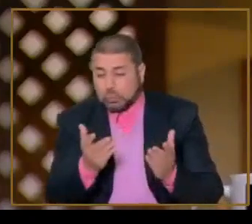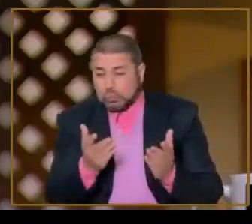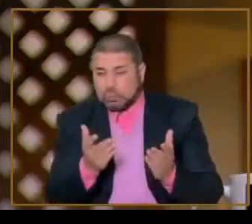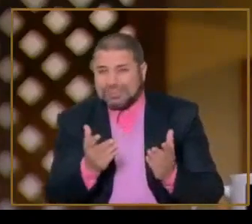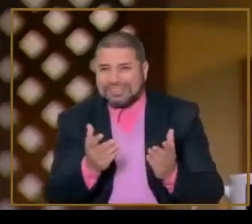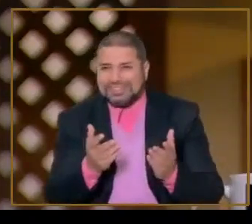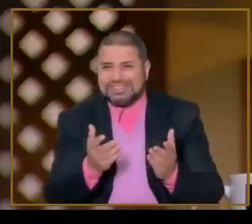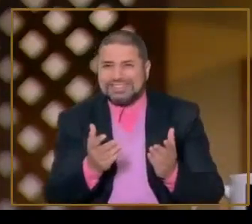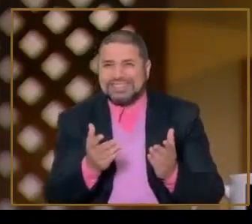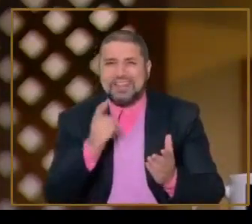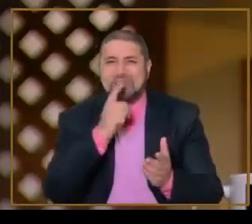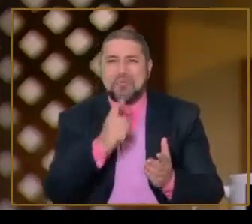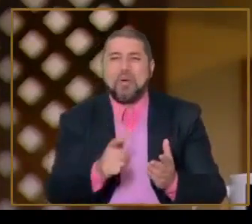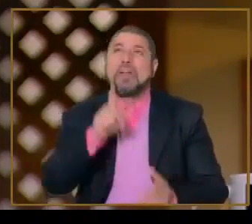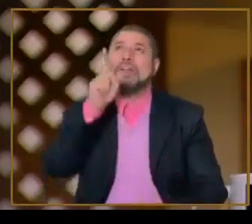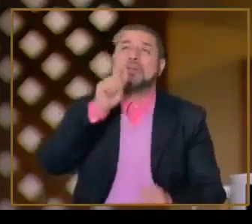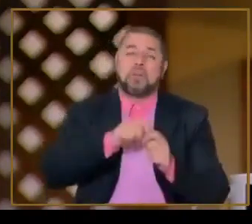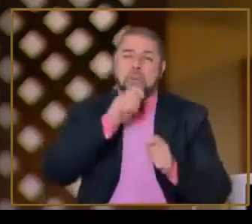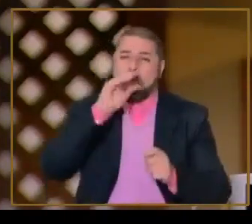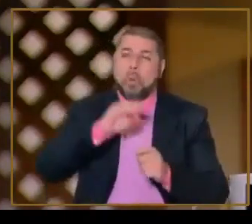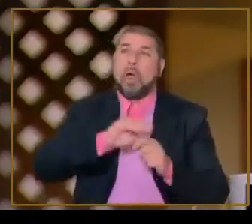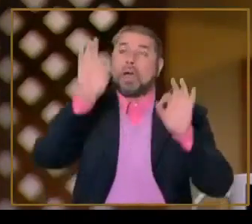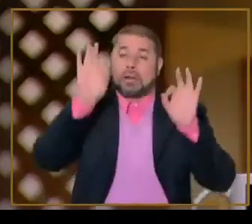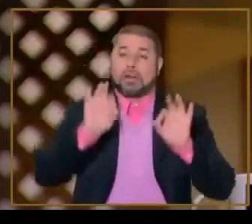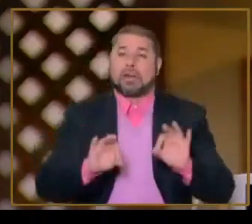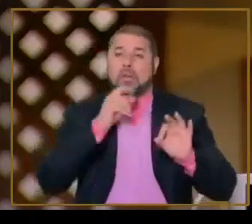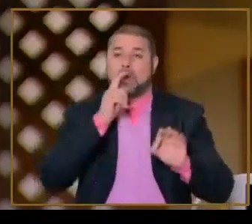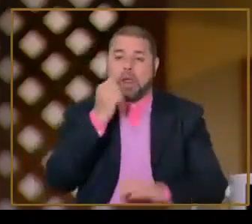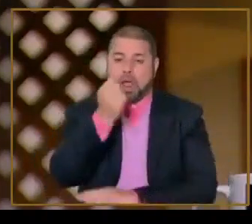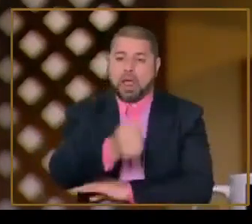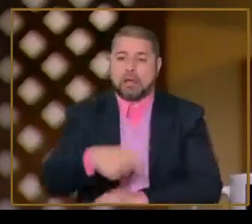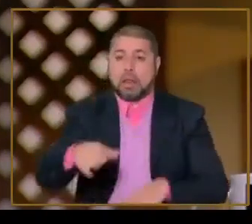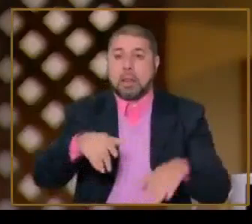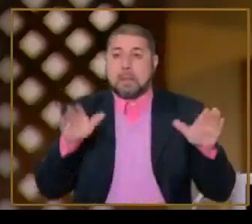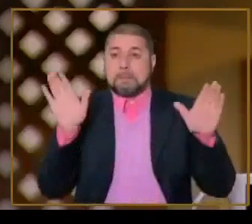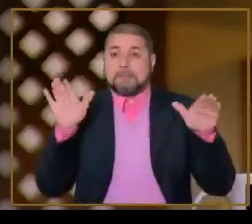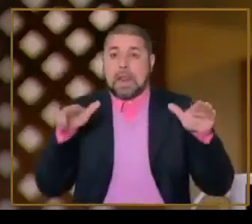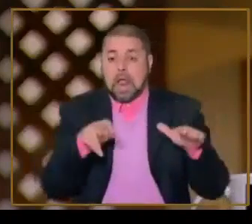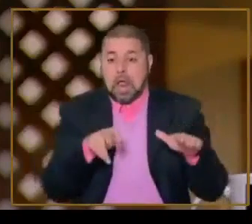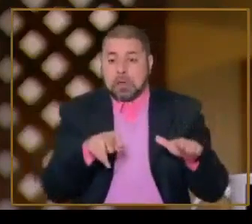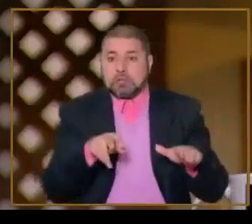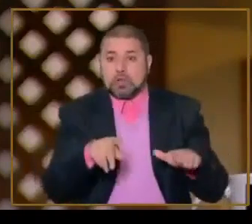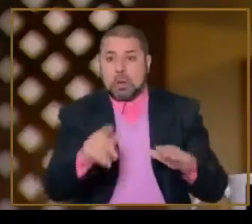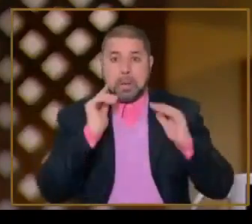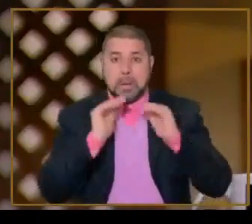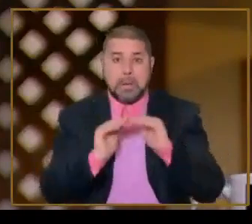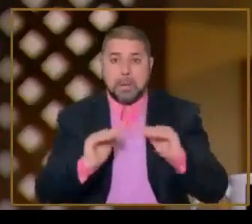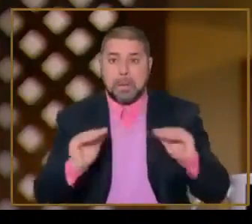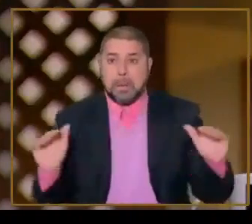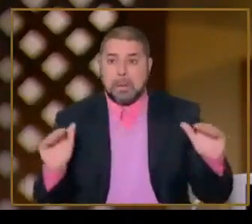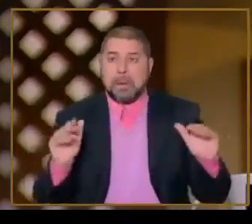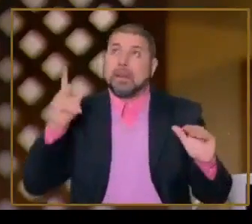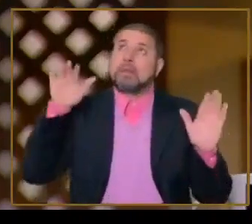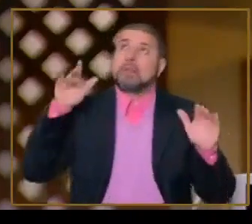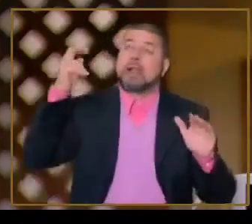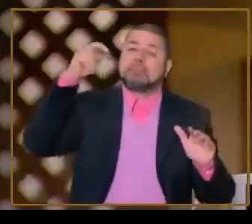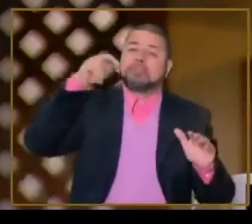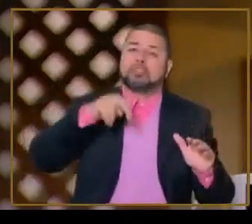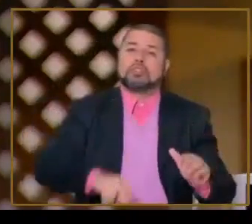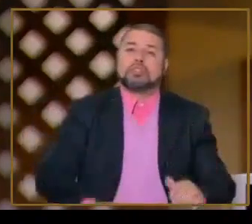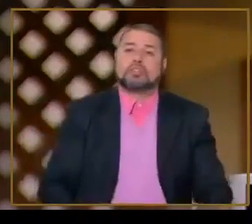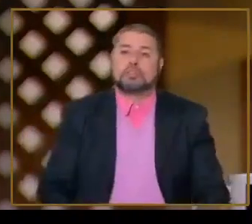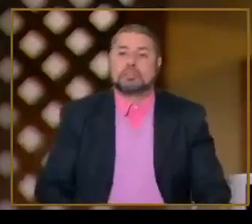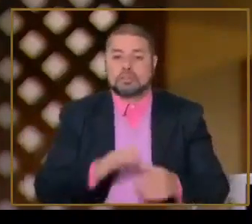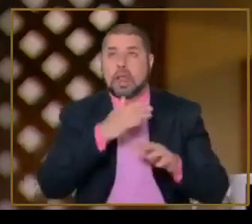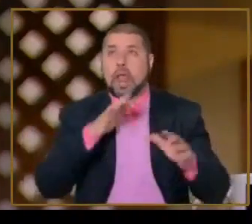ق ربنا بيقول في القران ايه قل لو كان في الارض ملائكه يمشون مطمئنين لنزلنا عليهم